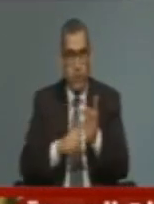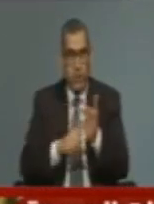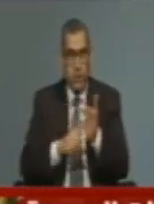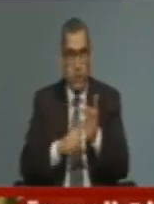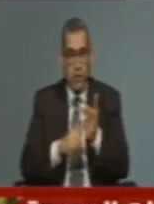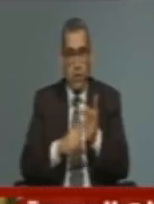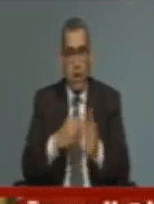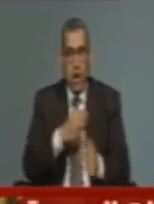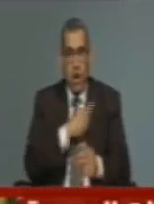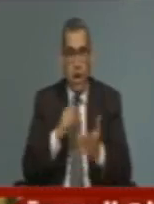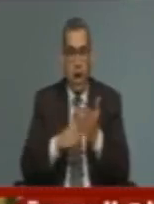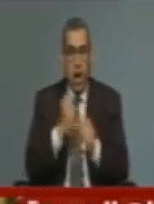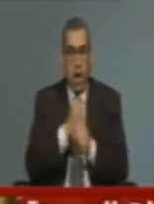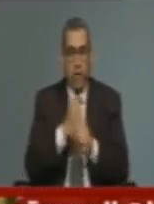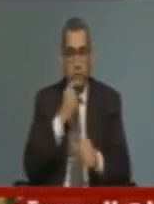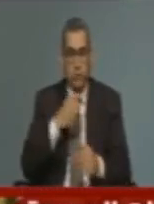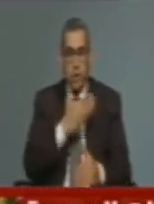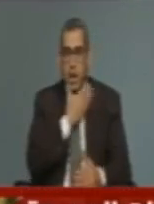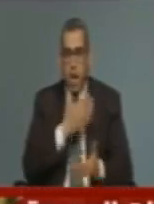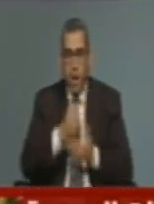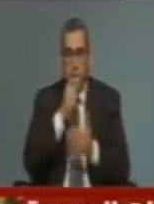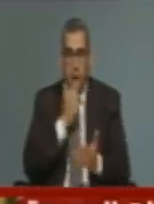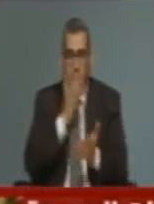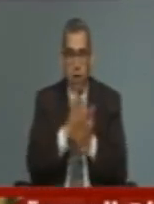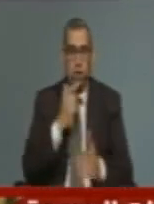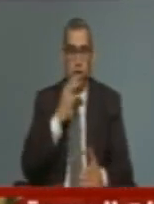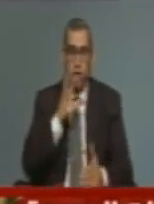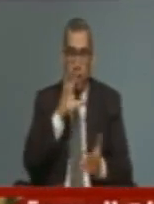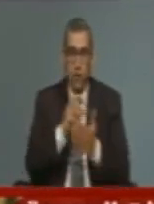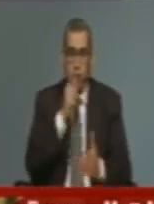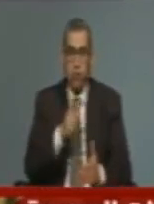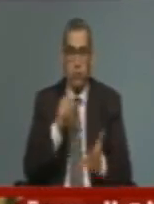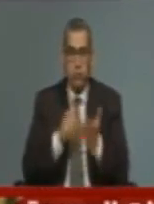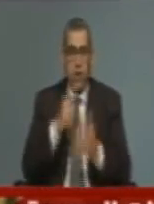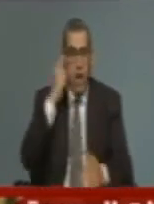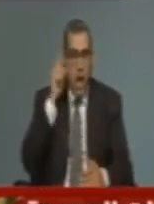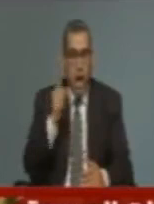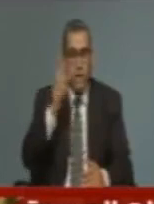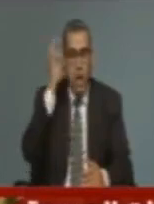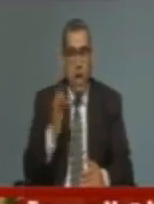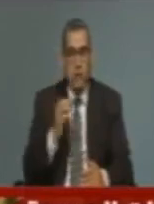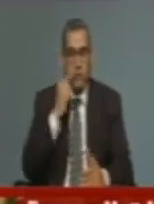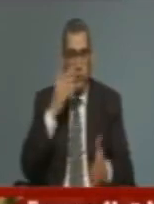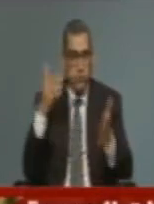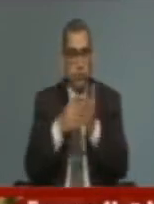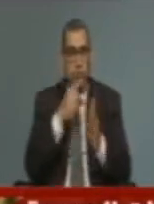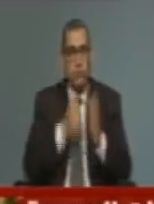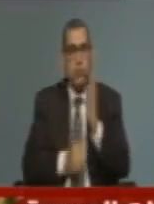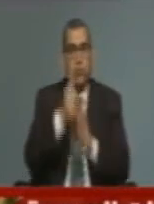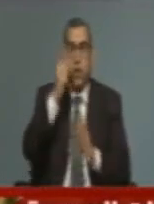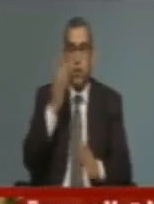واخلاصنا وامانتنا وشرفنا، لازم تعرفي ان المسيرة دي هتكلل بفضل الله سبحانه